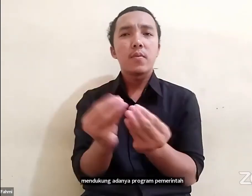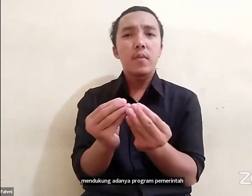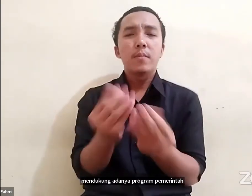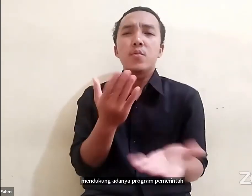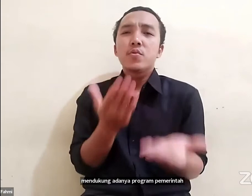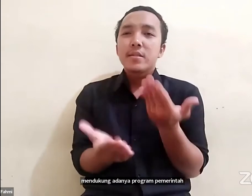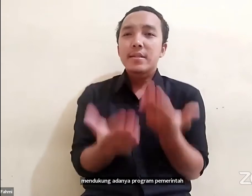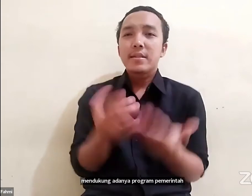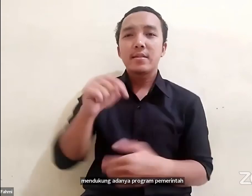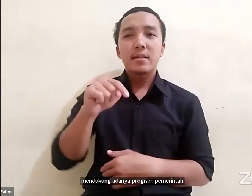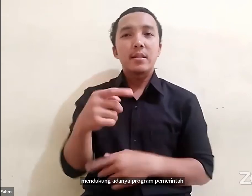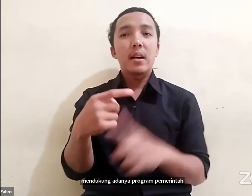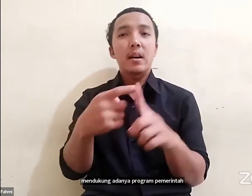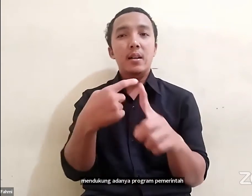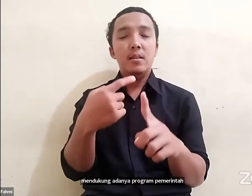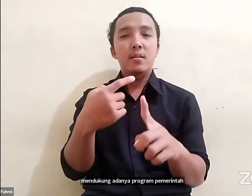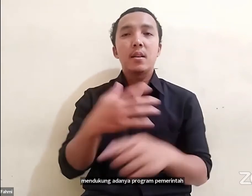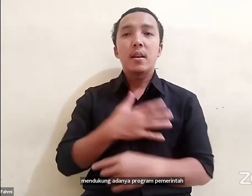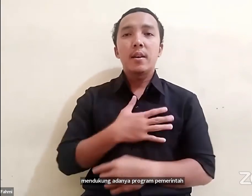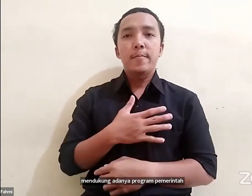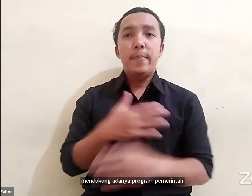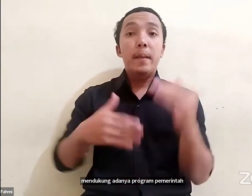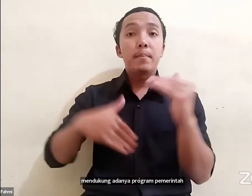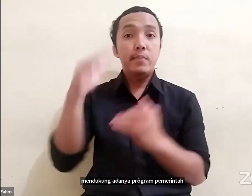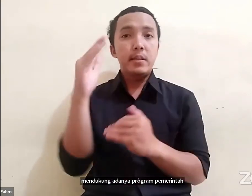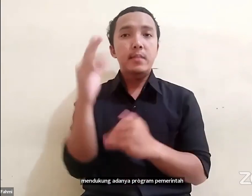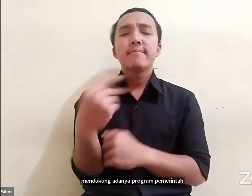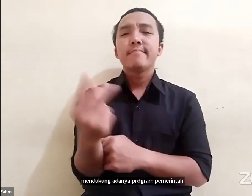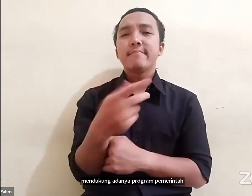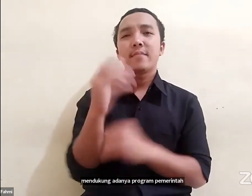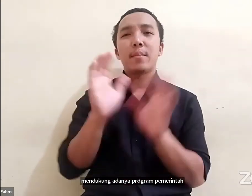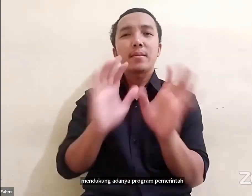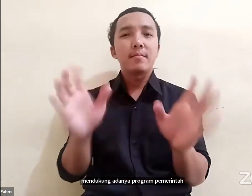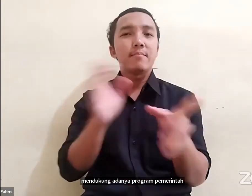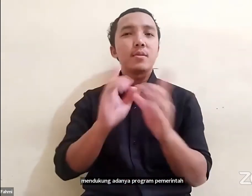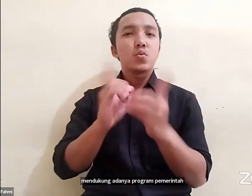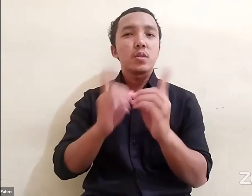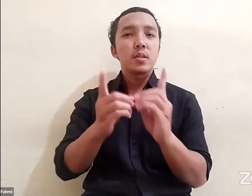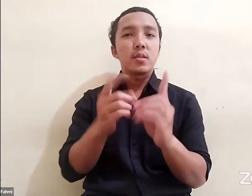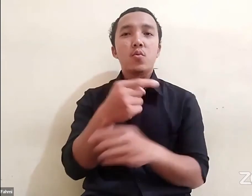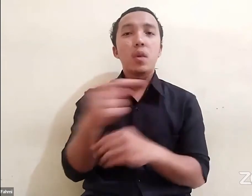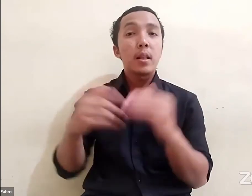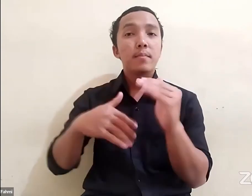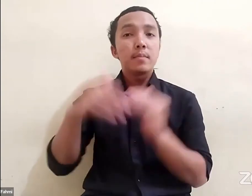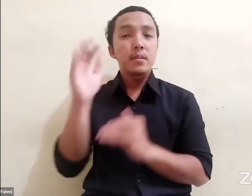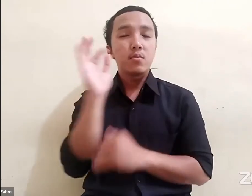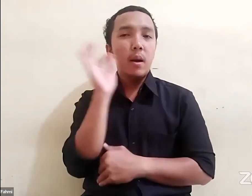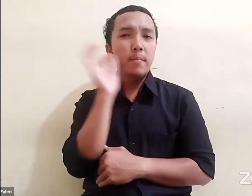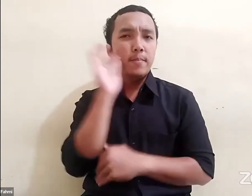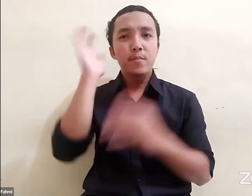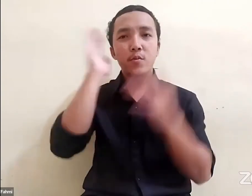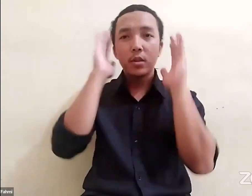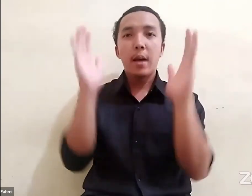selebihnya nanti kita akan banyak berdiskusi, dan kurang lebihnya saya mohon maaf di sini. Assalamualaikum warahmatullahi wabarakatuh.